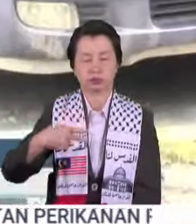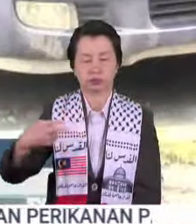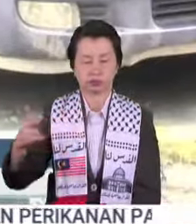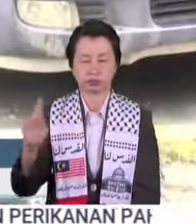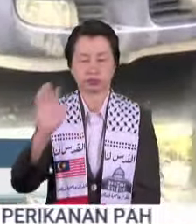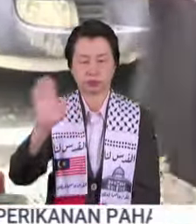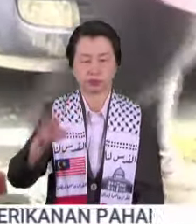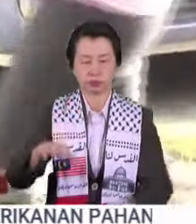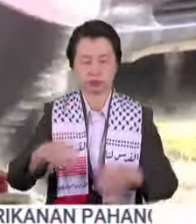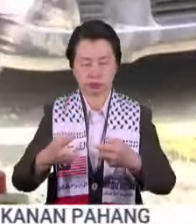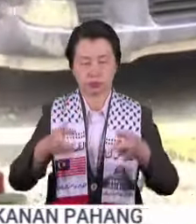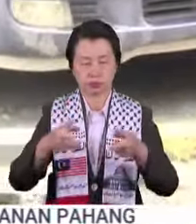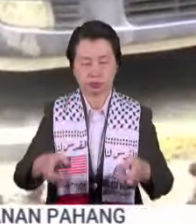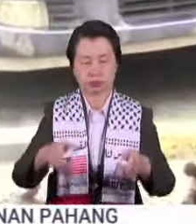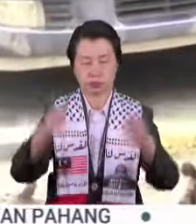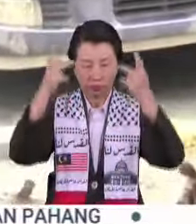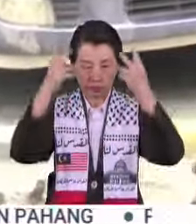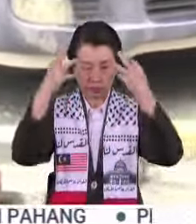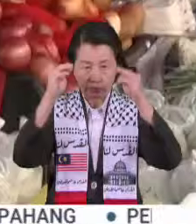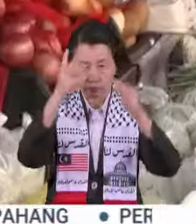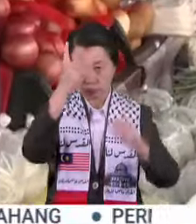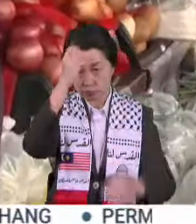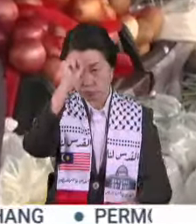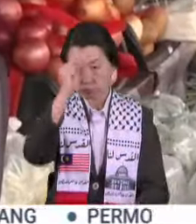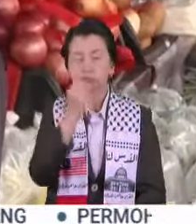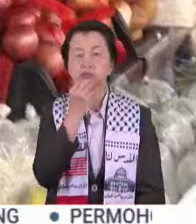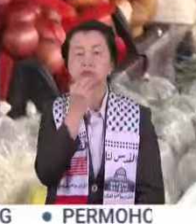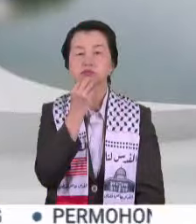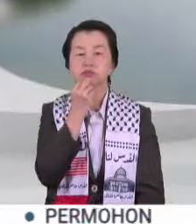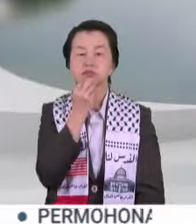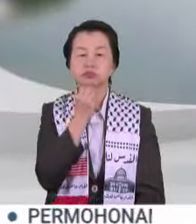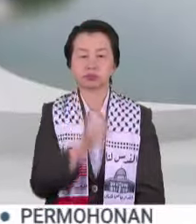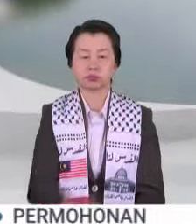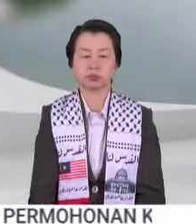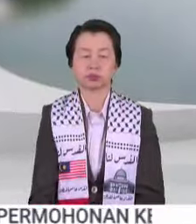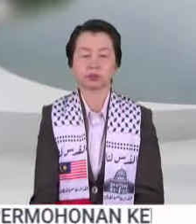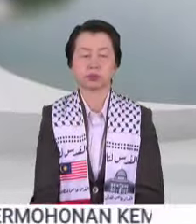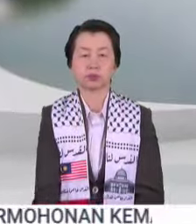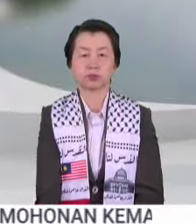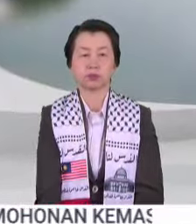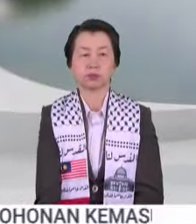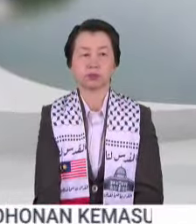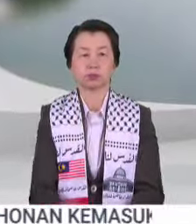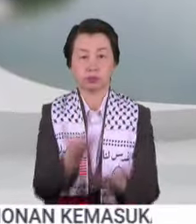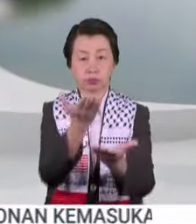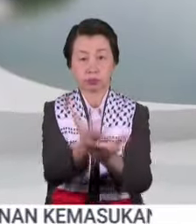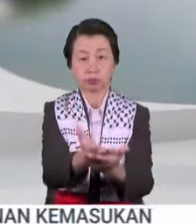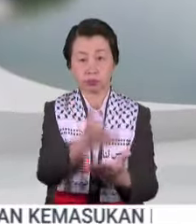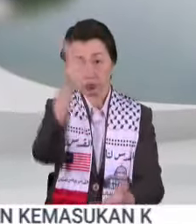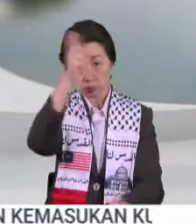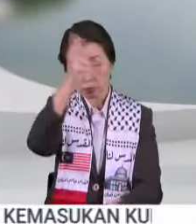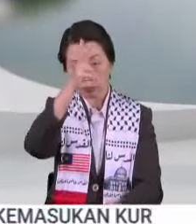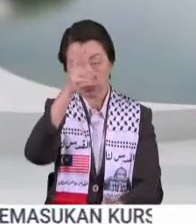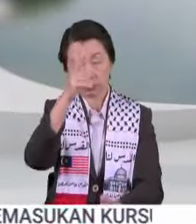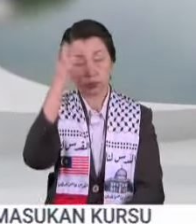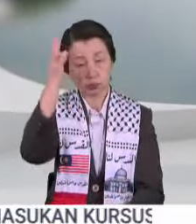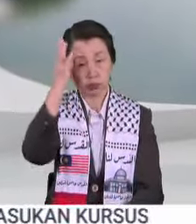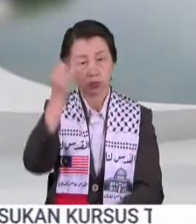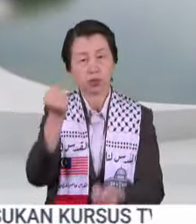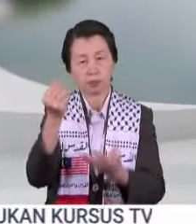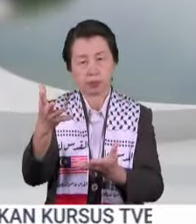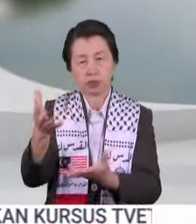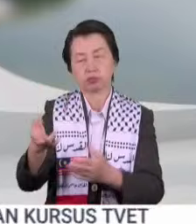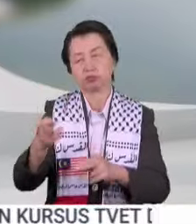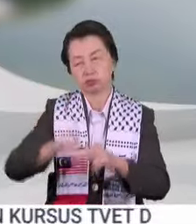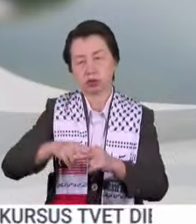dirasmikan Perdana Menteri Datuk Seri Anwar Ibrahim cadangan agar kerajaan persekituan memberikan lebih banyak